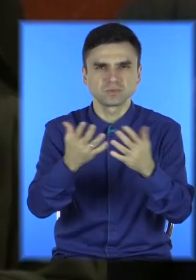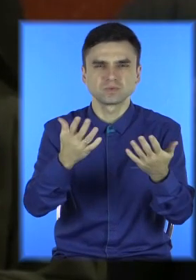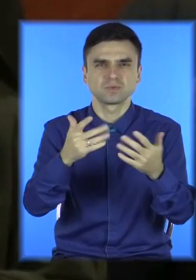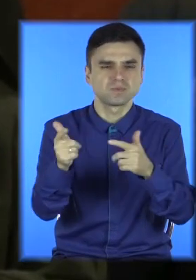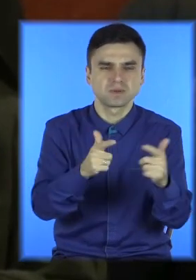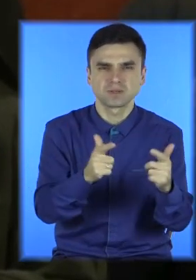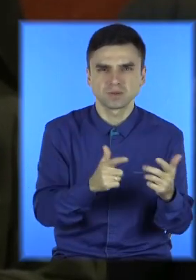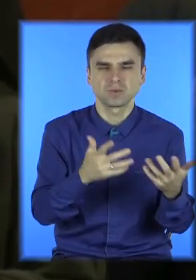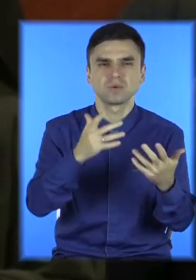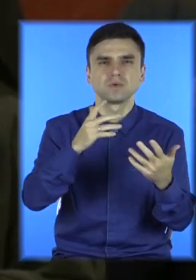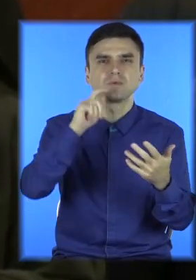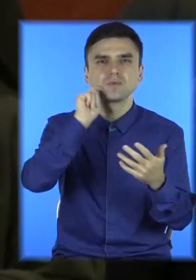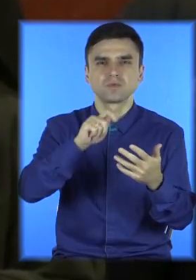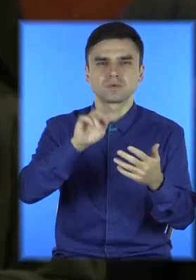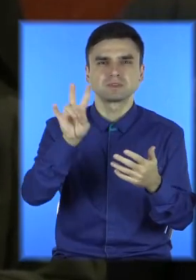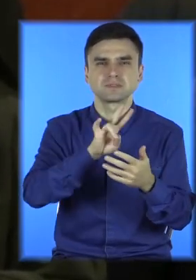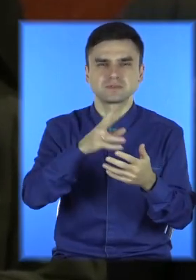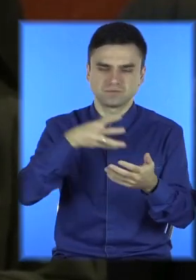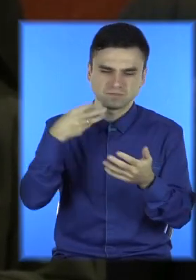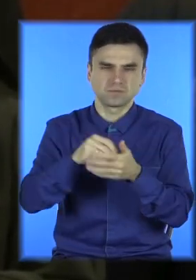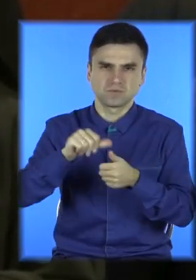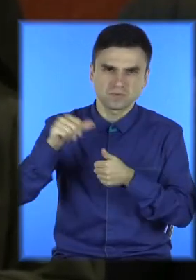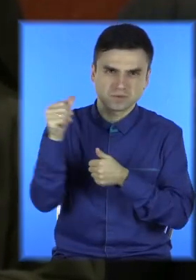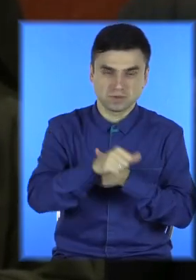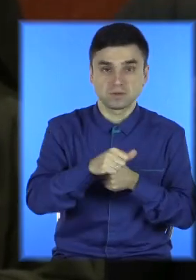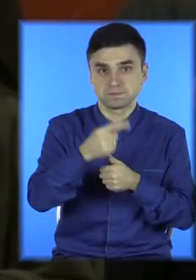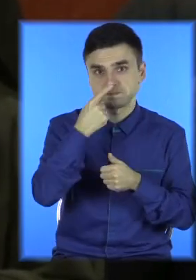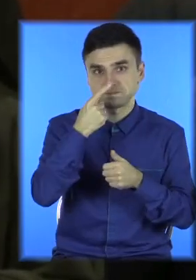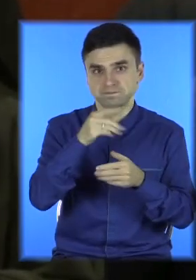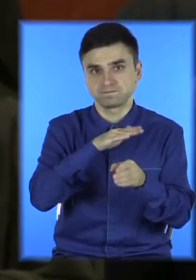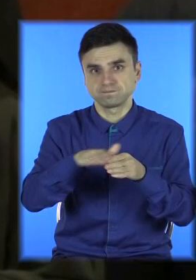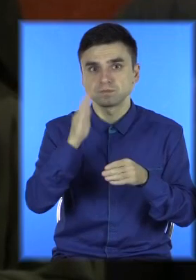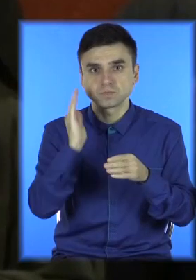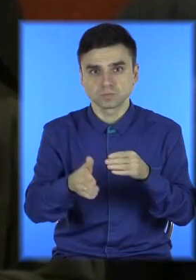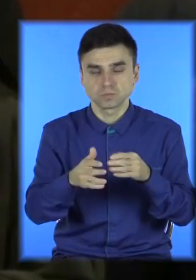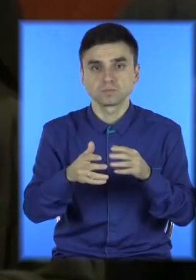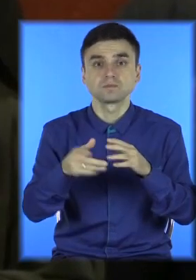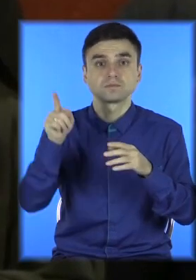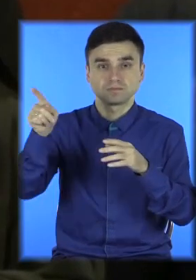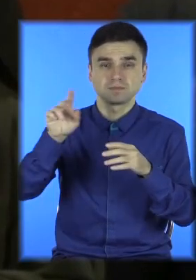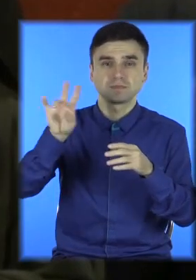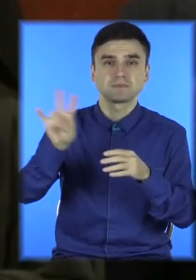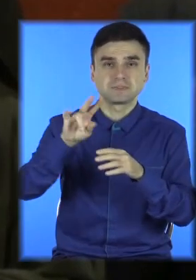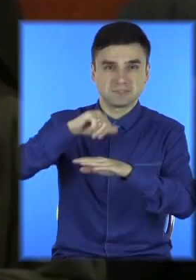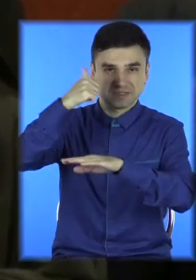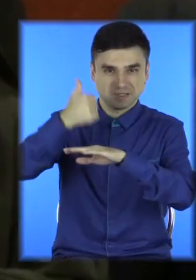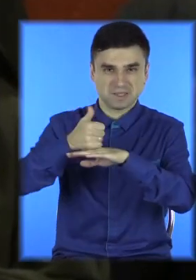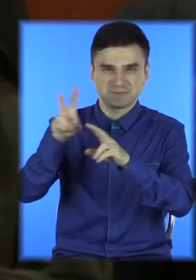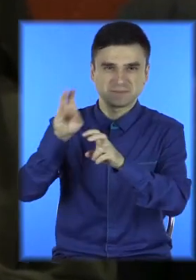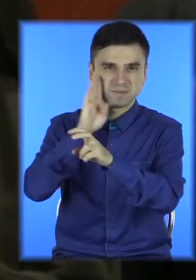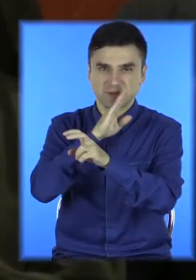надання Томосу був приведений у абсолютно чітку відповідність